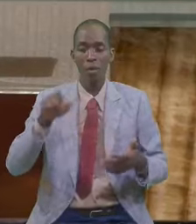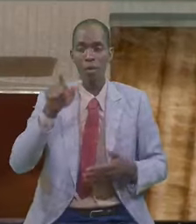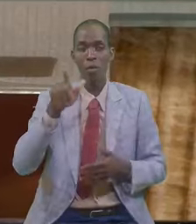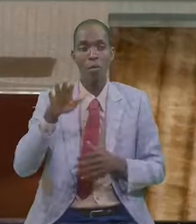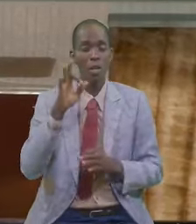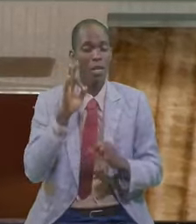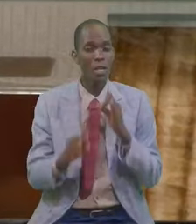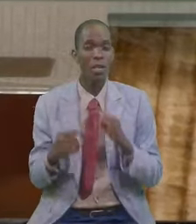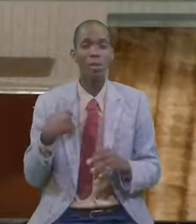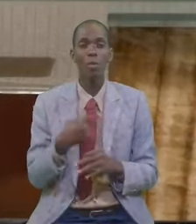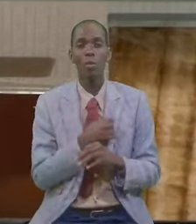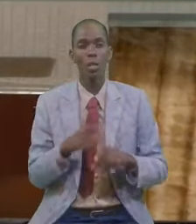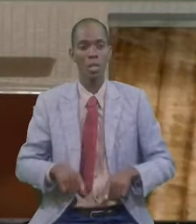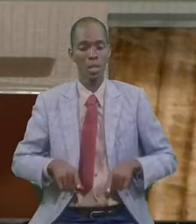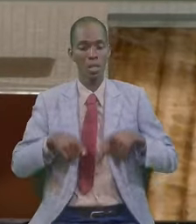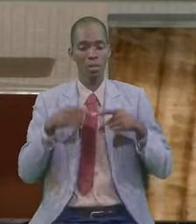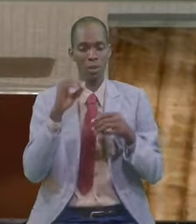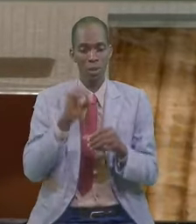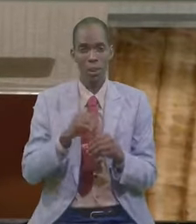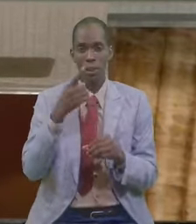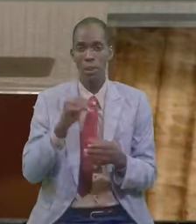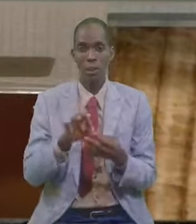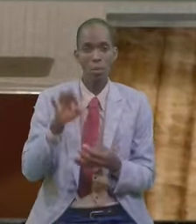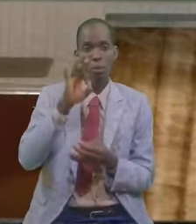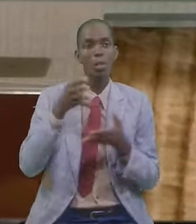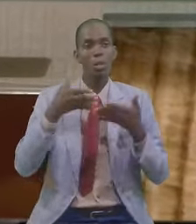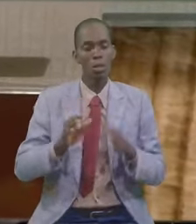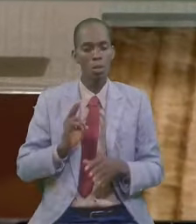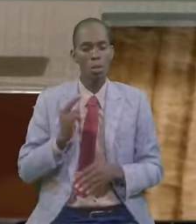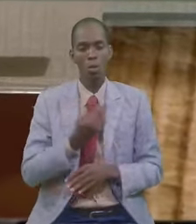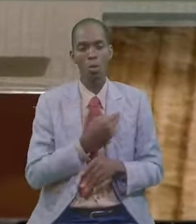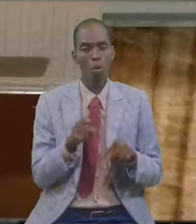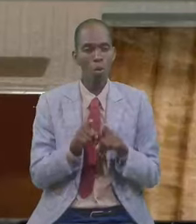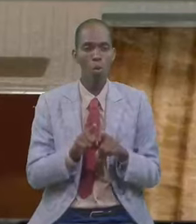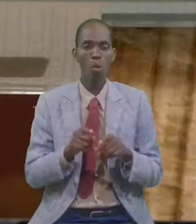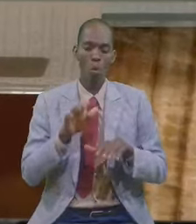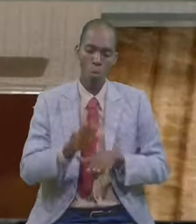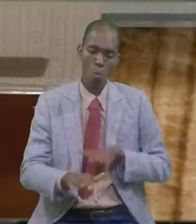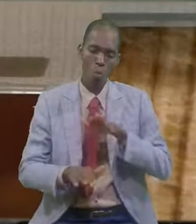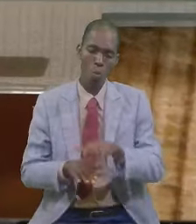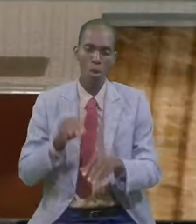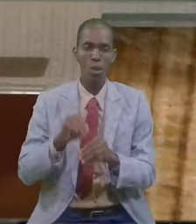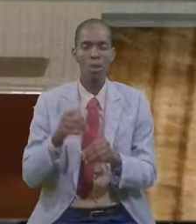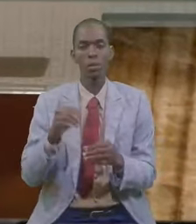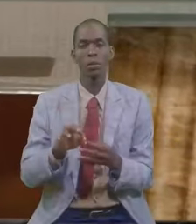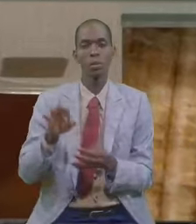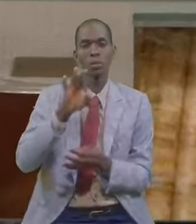Si nous vivons par l'Esprit, marchons aussi selon l'Esprit.